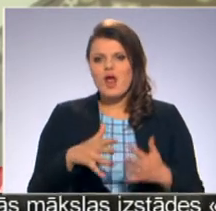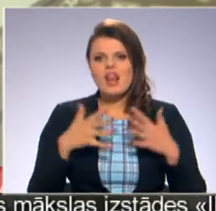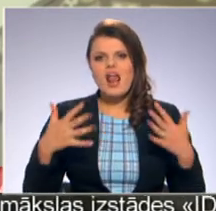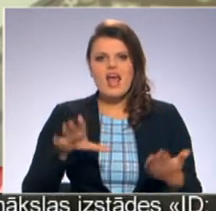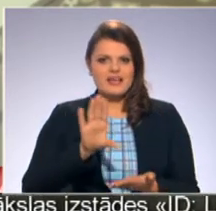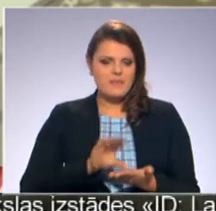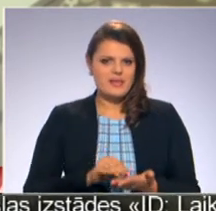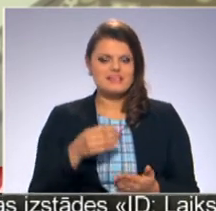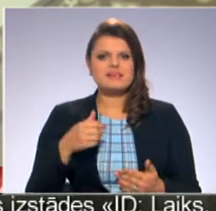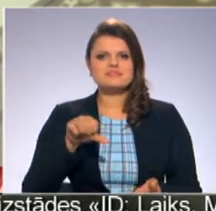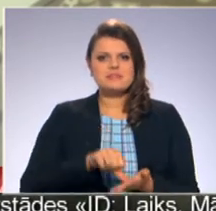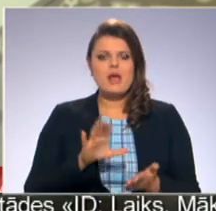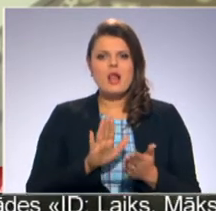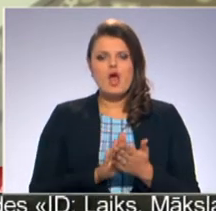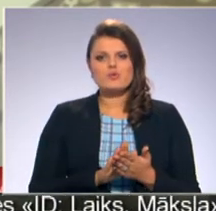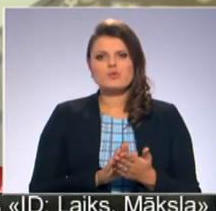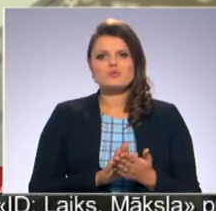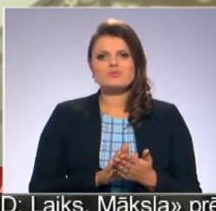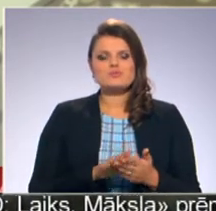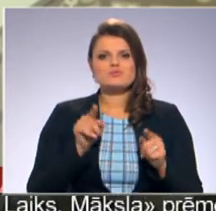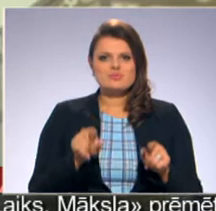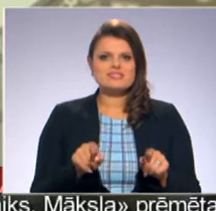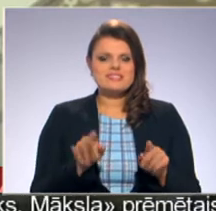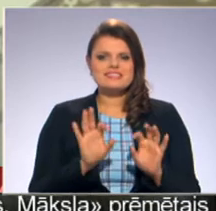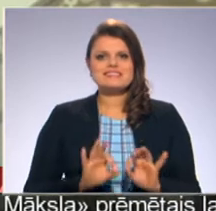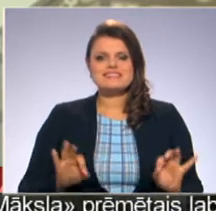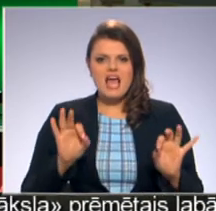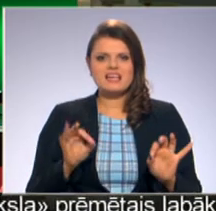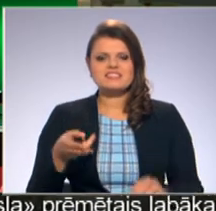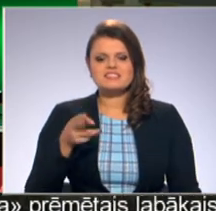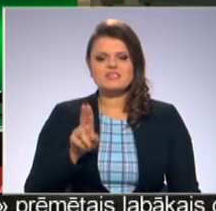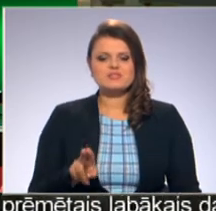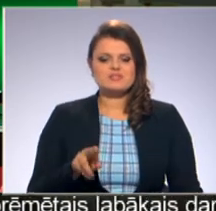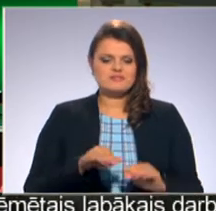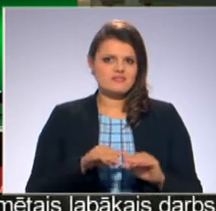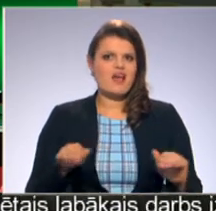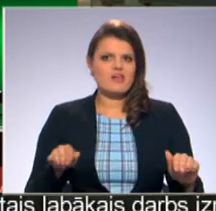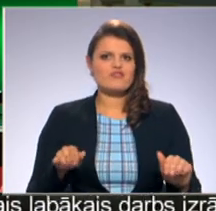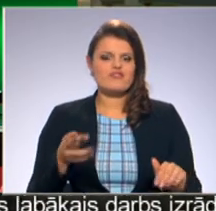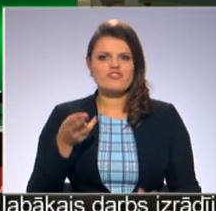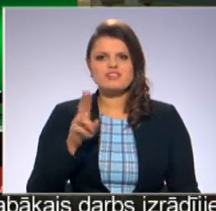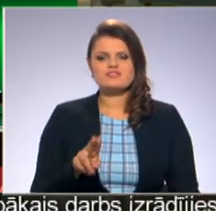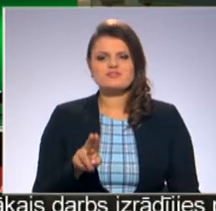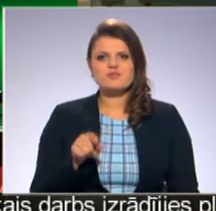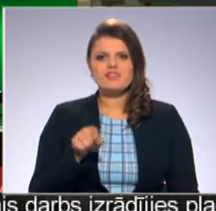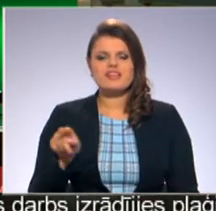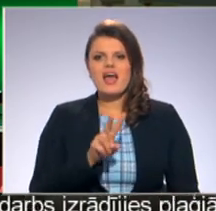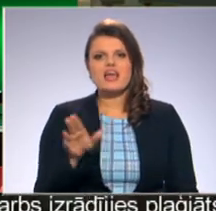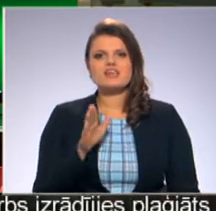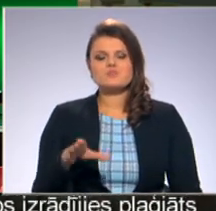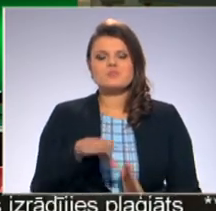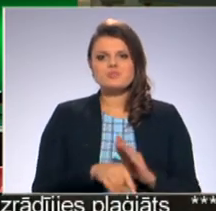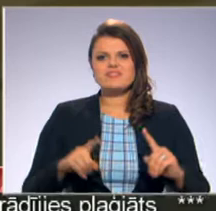lielākajām pieredzēm spēlēt uz tik skaistas un skatuves, un tie, kas tiks